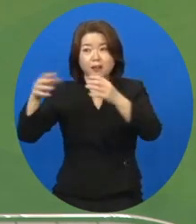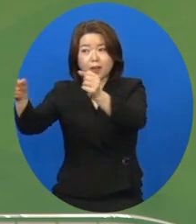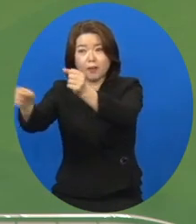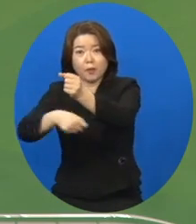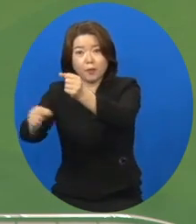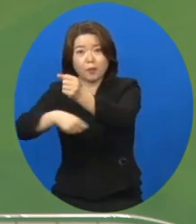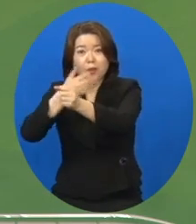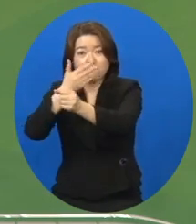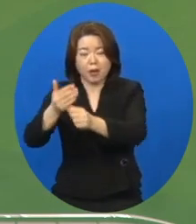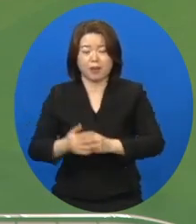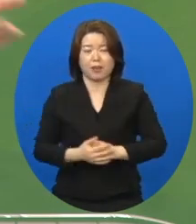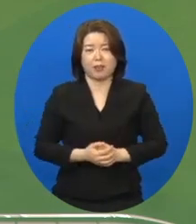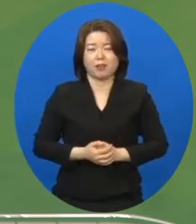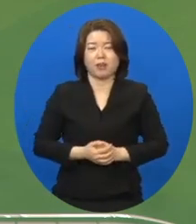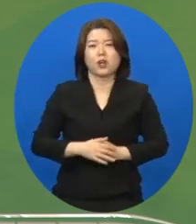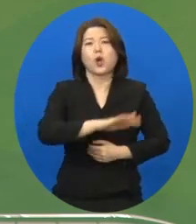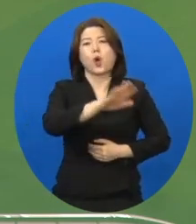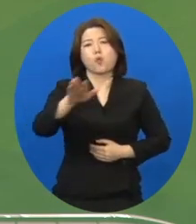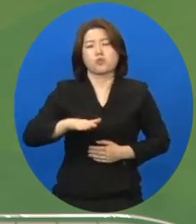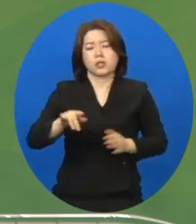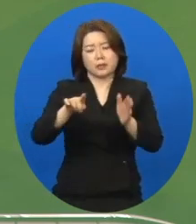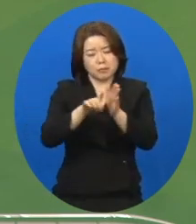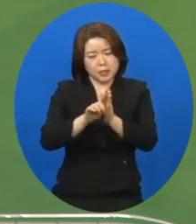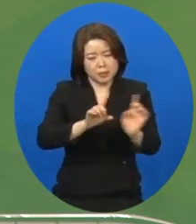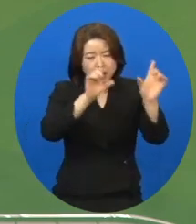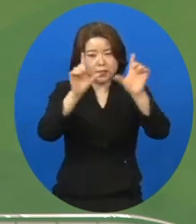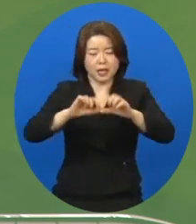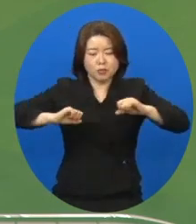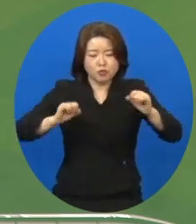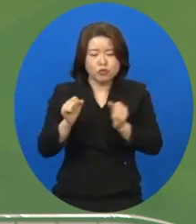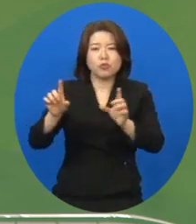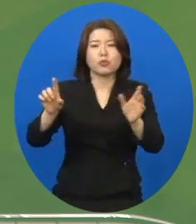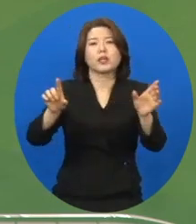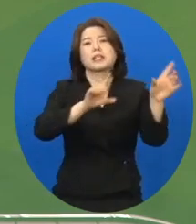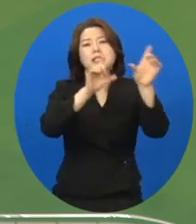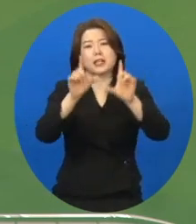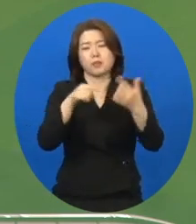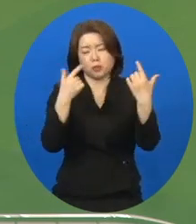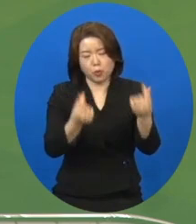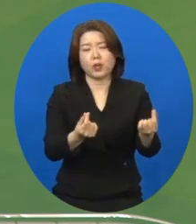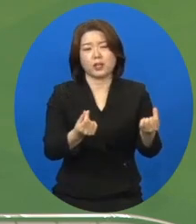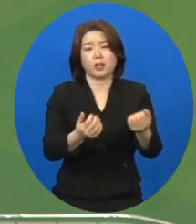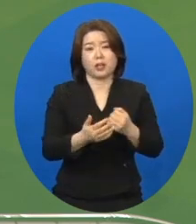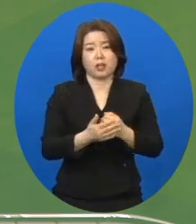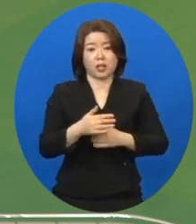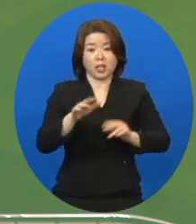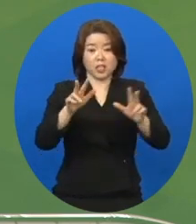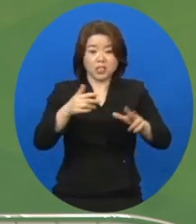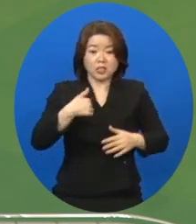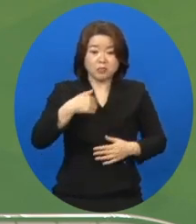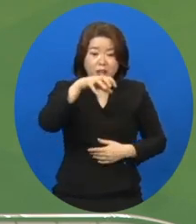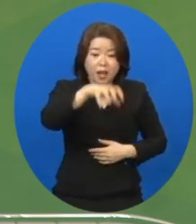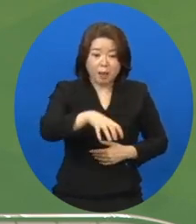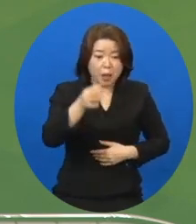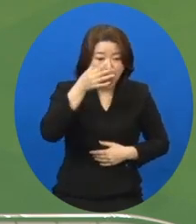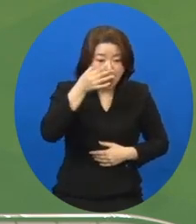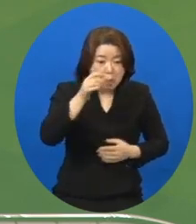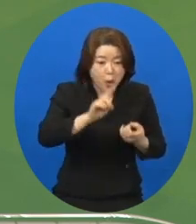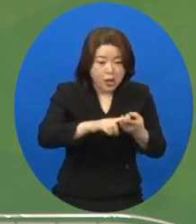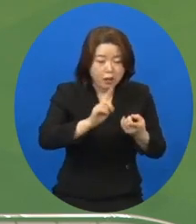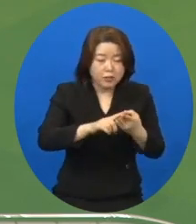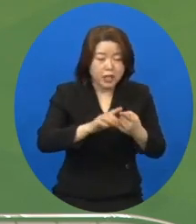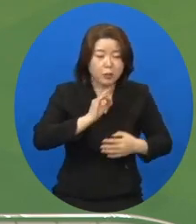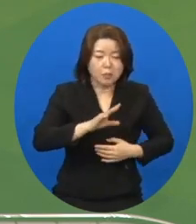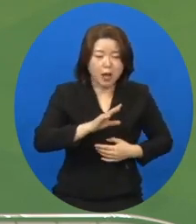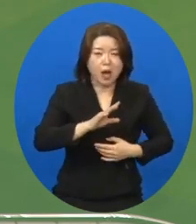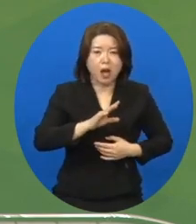믿음의 삶, 순종의 삶이 그와 똑같은 거예요. 지금 내 눈에 보이는 것대로만 하면 아무것도 못하지요.